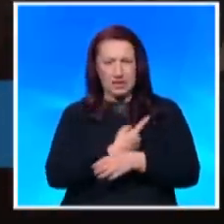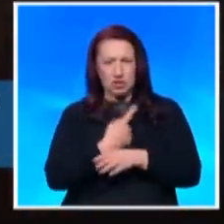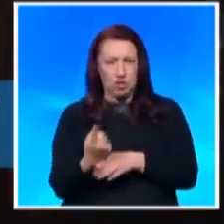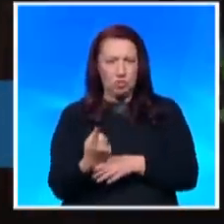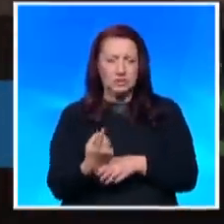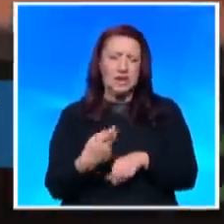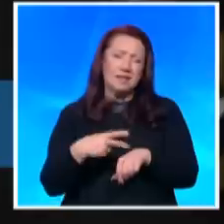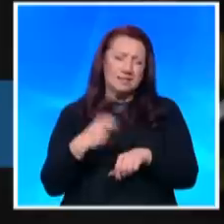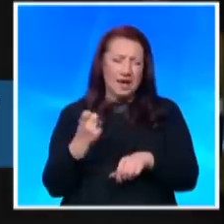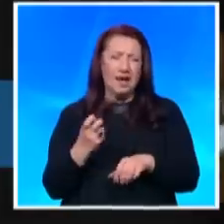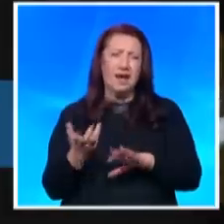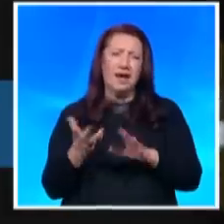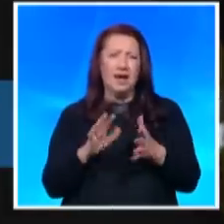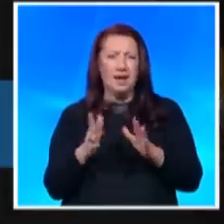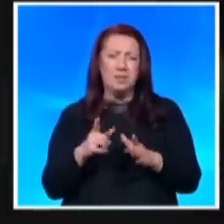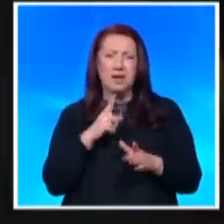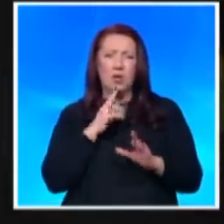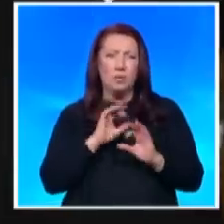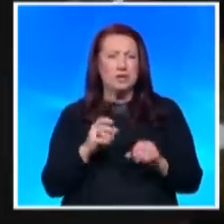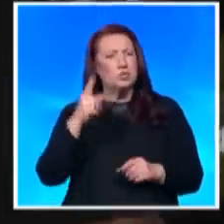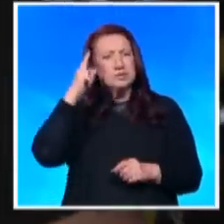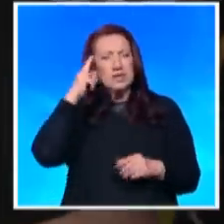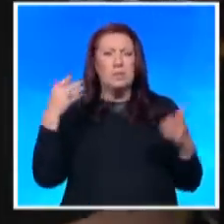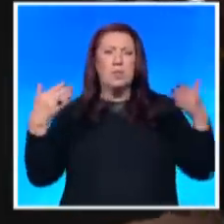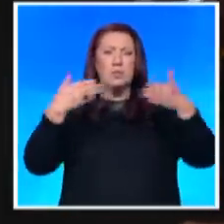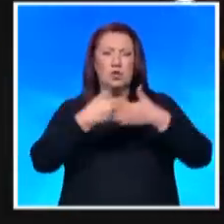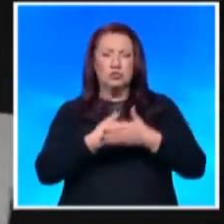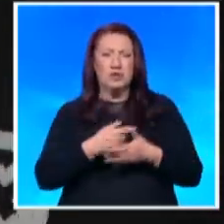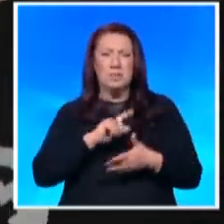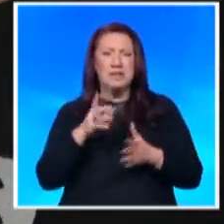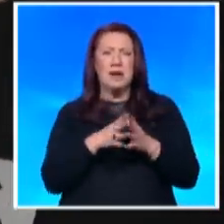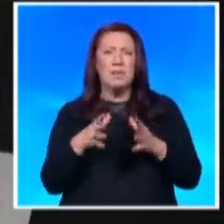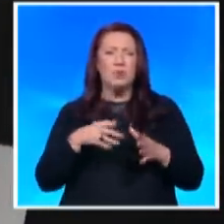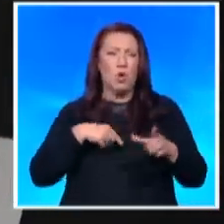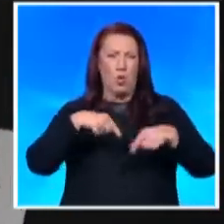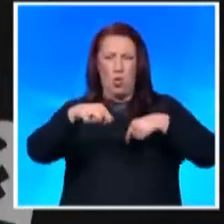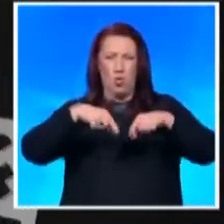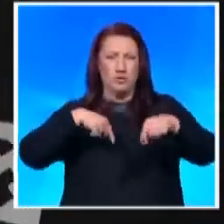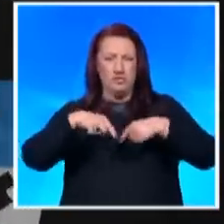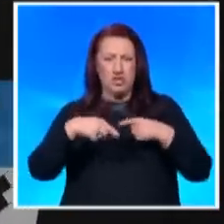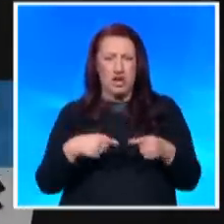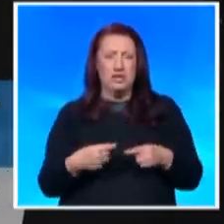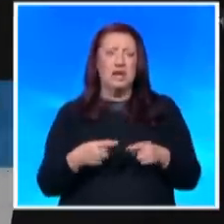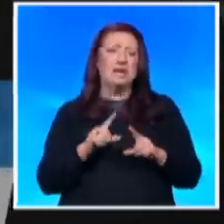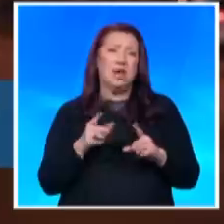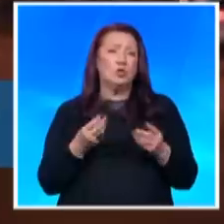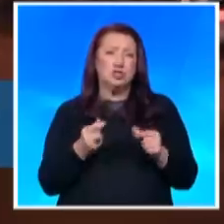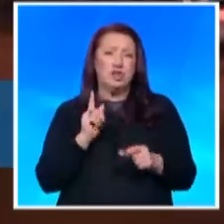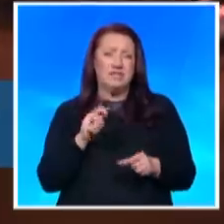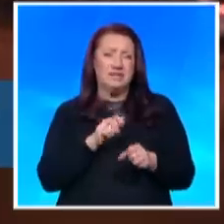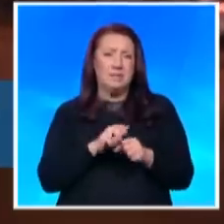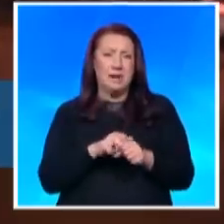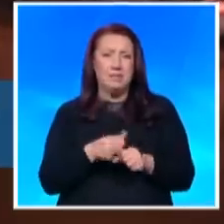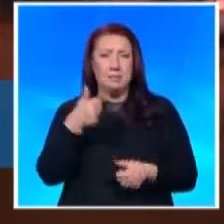умерено. С това, че нощно време няма толкова много хора по път и трафик, не е казано да се правим на състезатели да правим бели. С